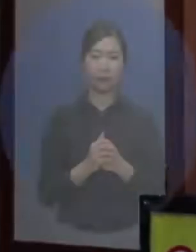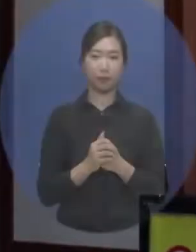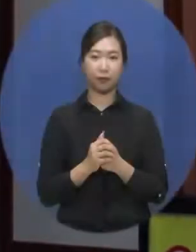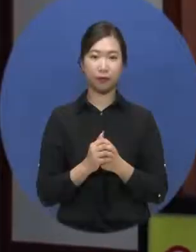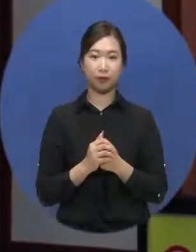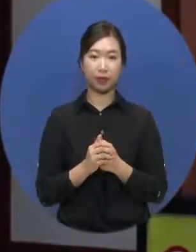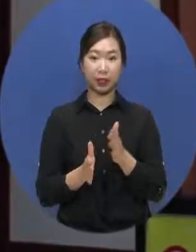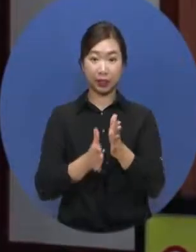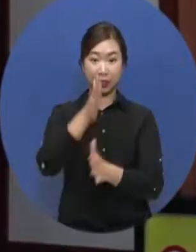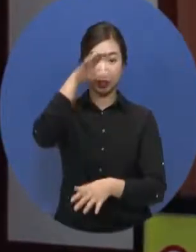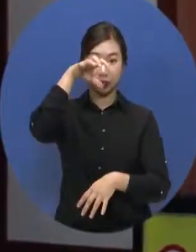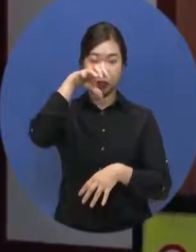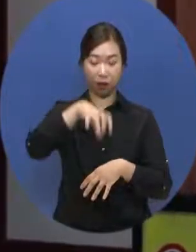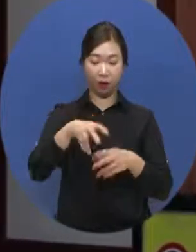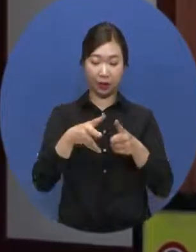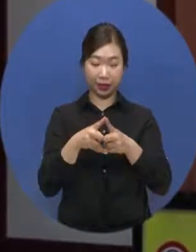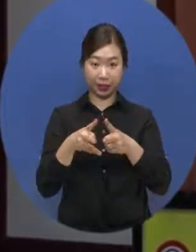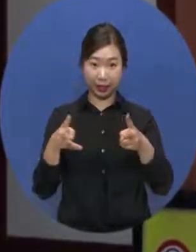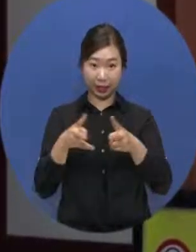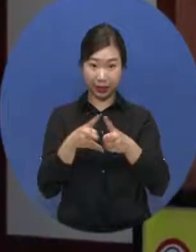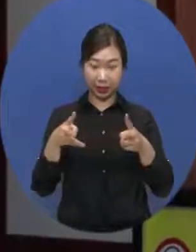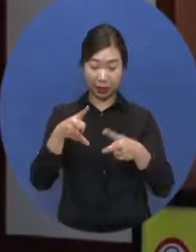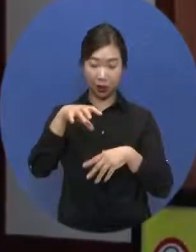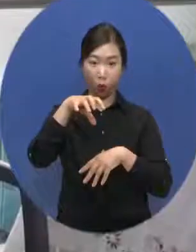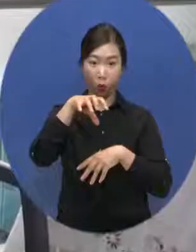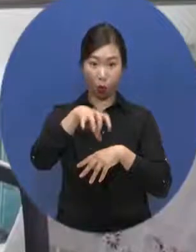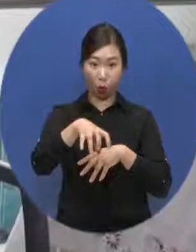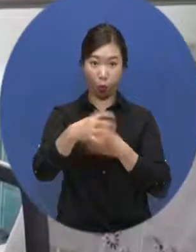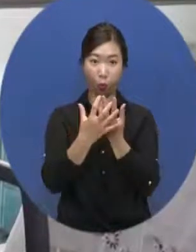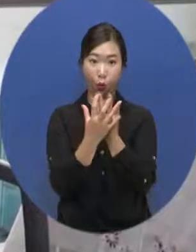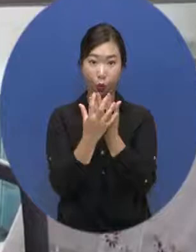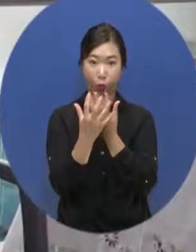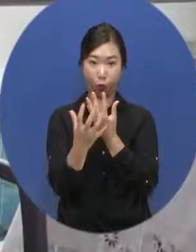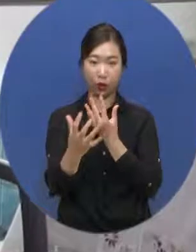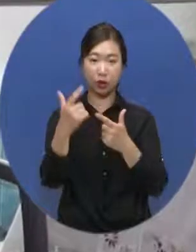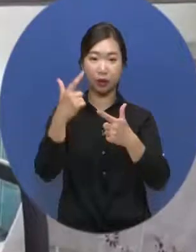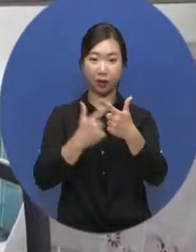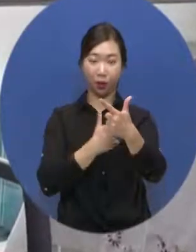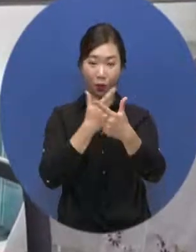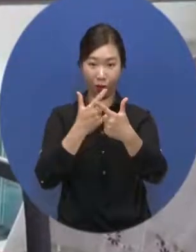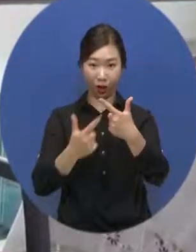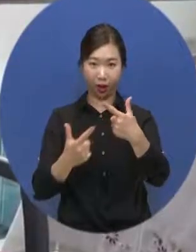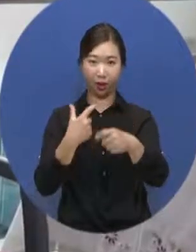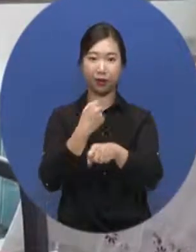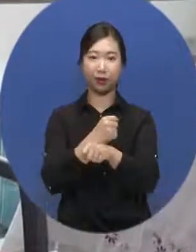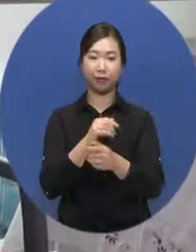시흥시청 2층에 위치한 늠내홀 강당에서 대회가 개최되었습니다.